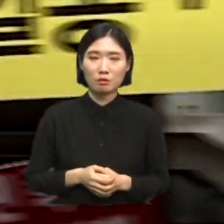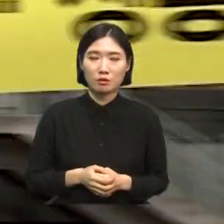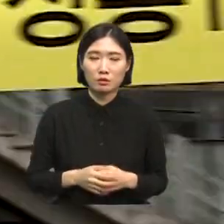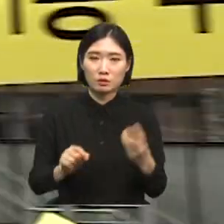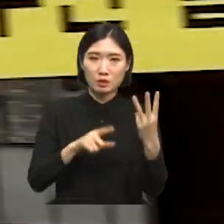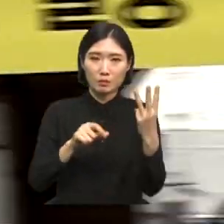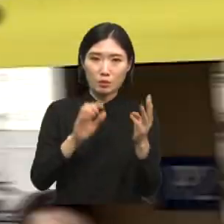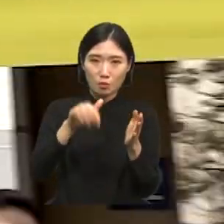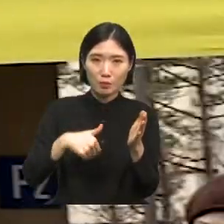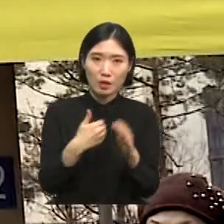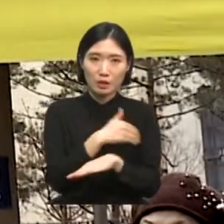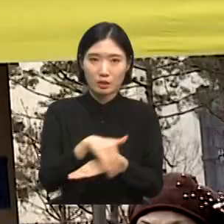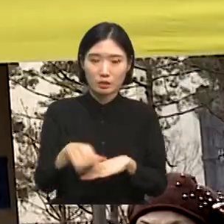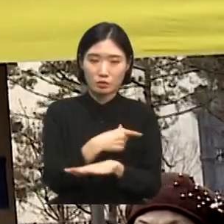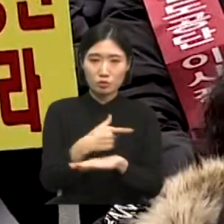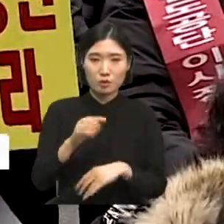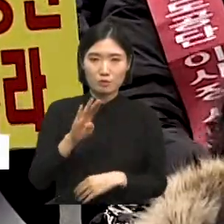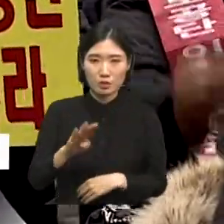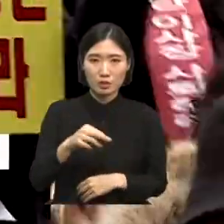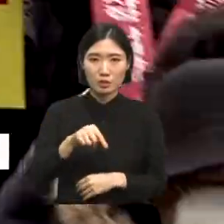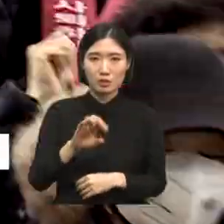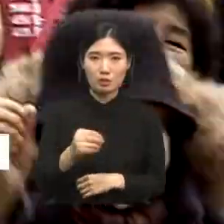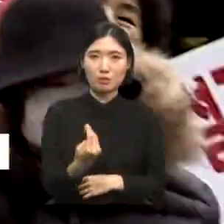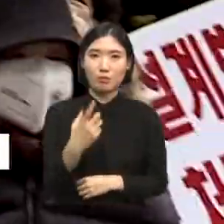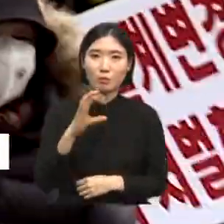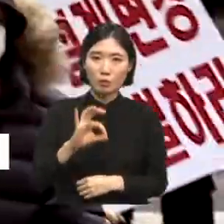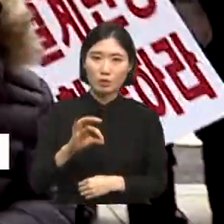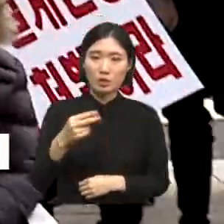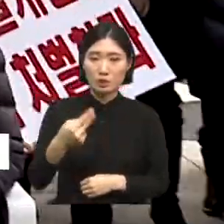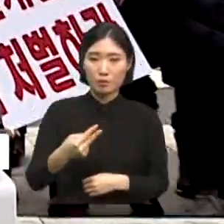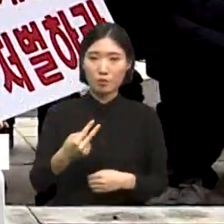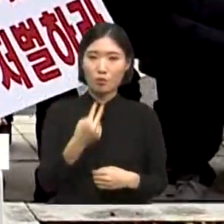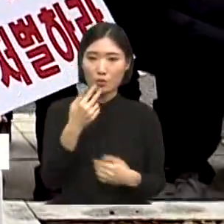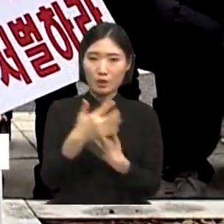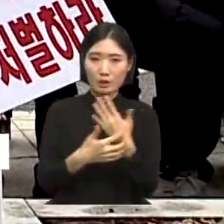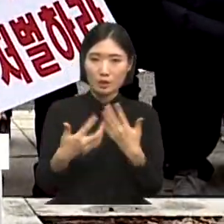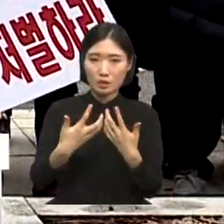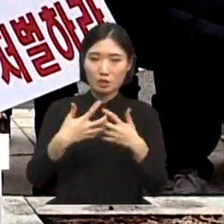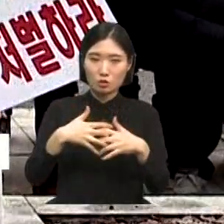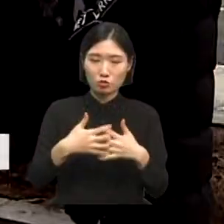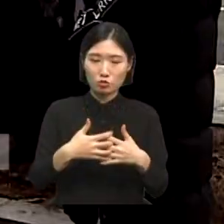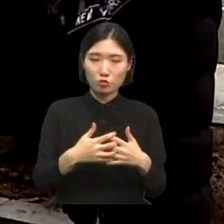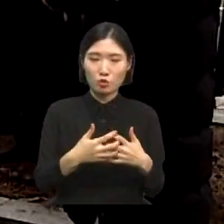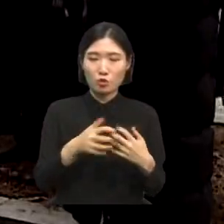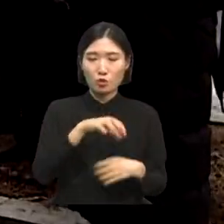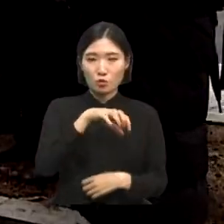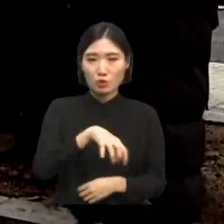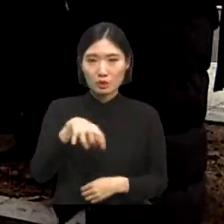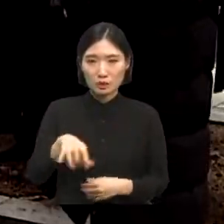3월 착공 예정인 GTX-B 상봉역 2번 환기구. 환기구 위치 변경